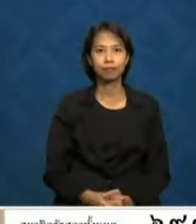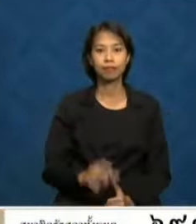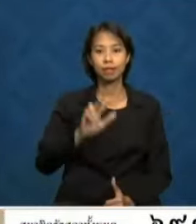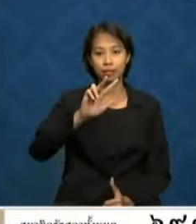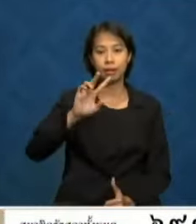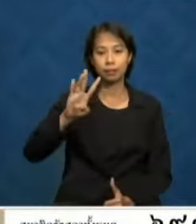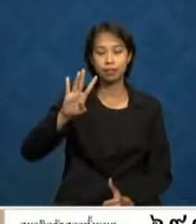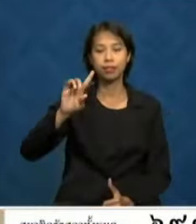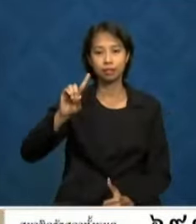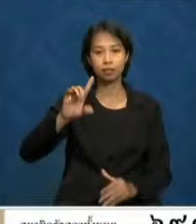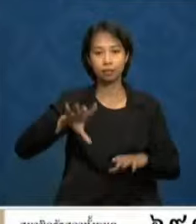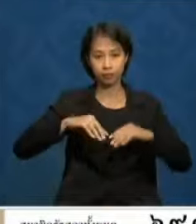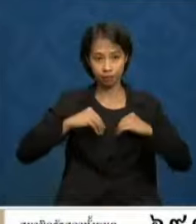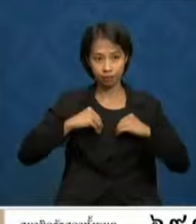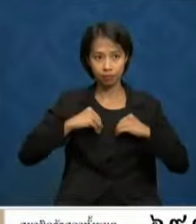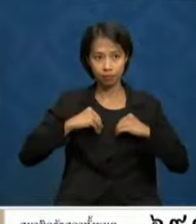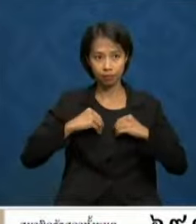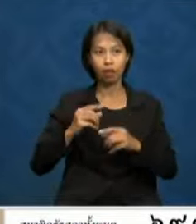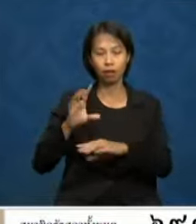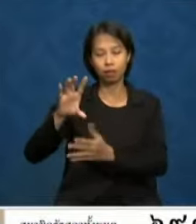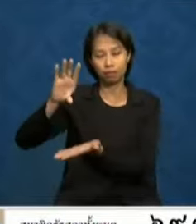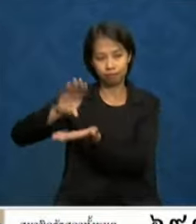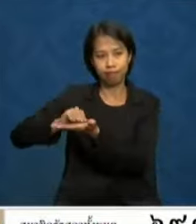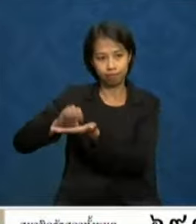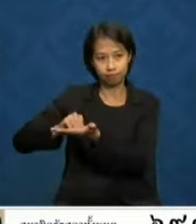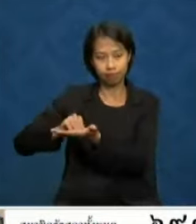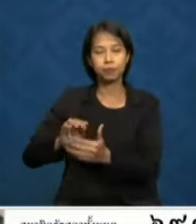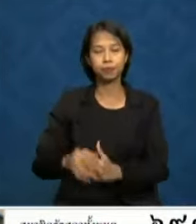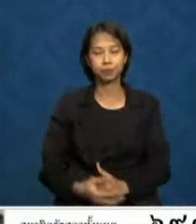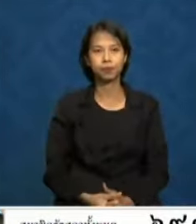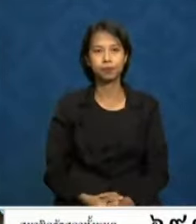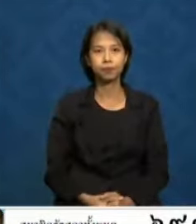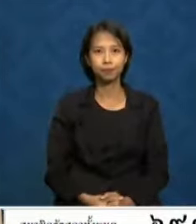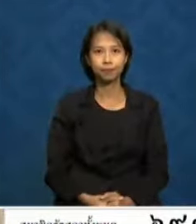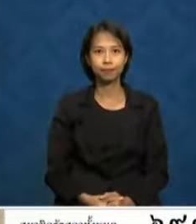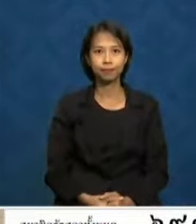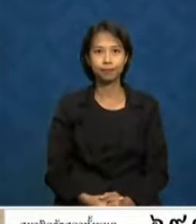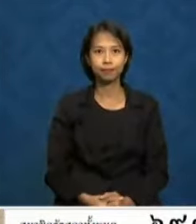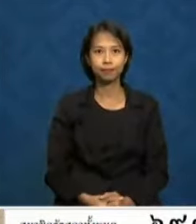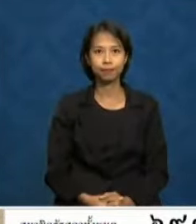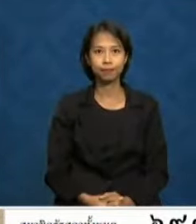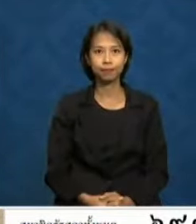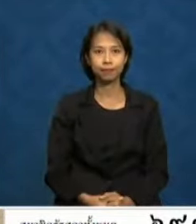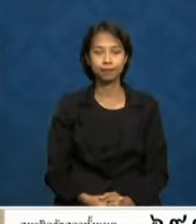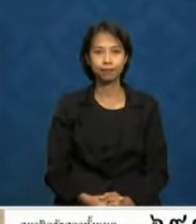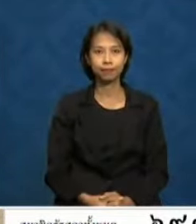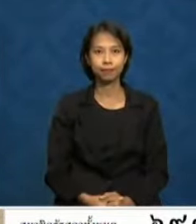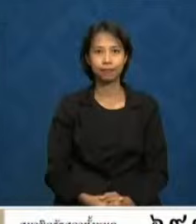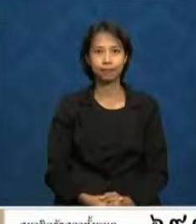341เห็นด้วยต้องบันทึกนะฮะบันทึกเห็นด้วยนะครับ